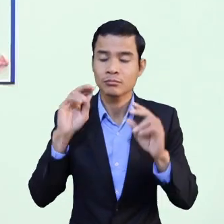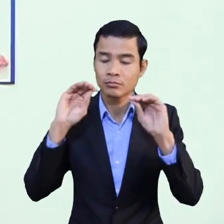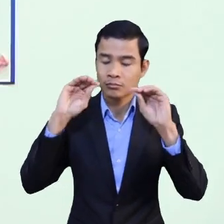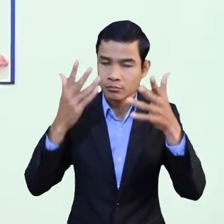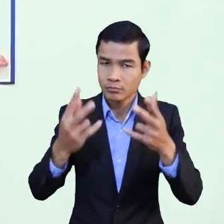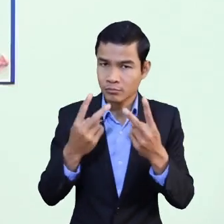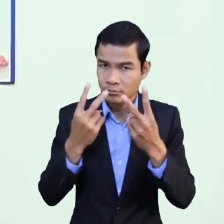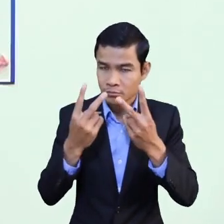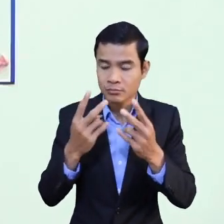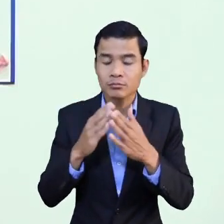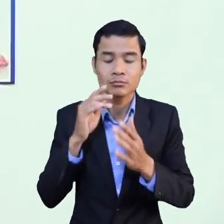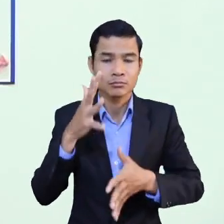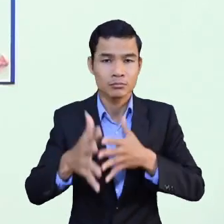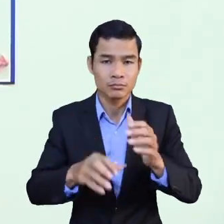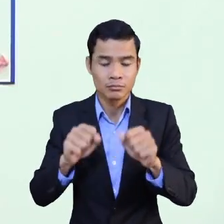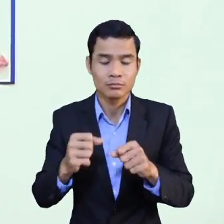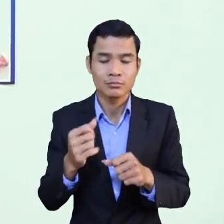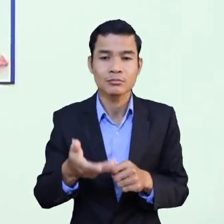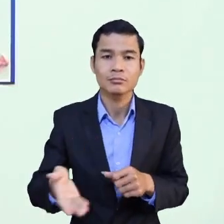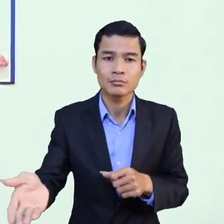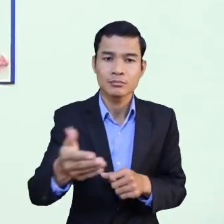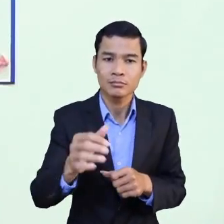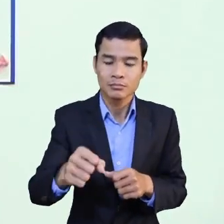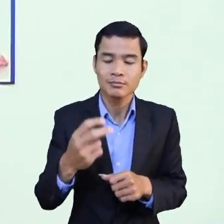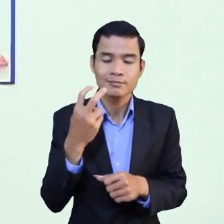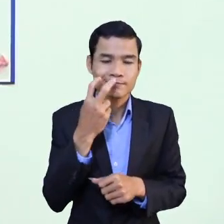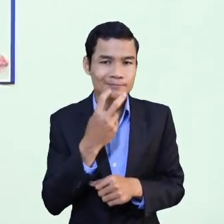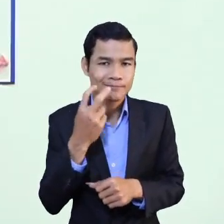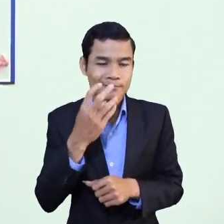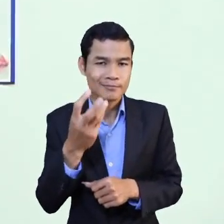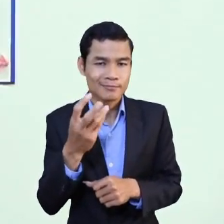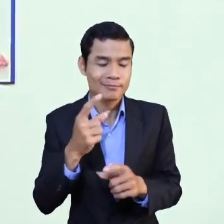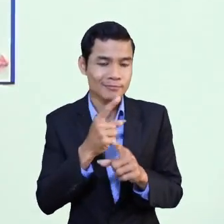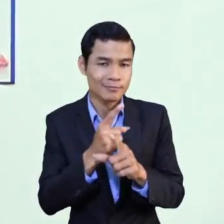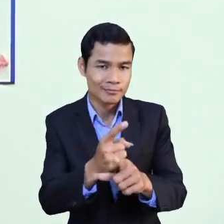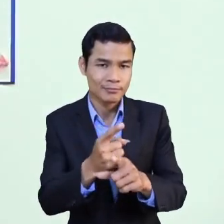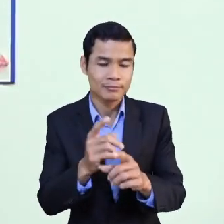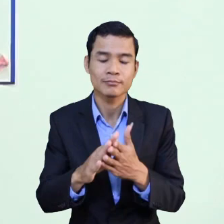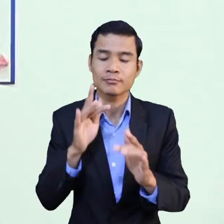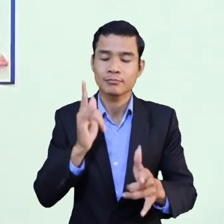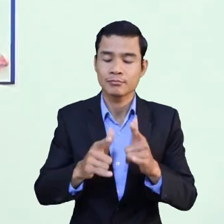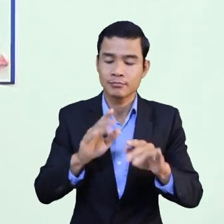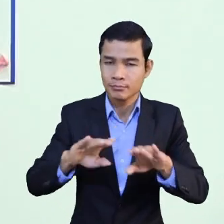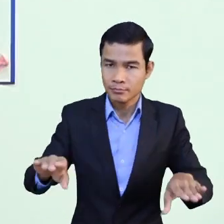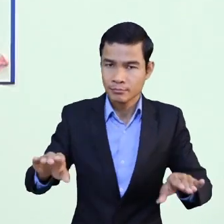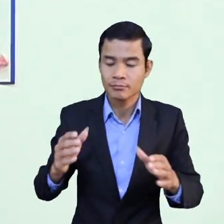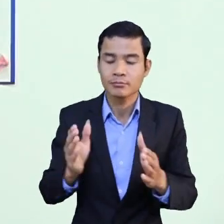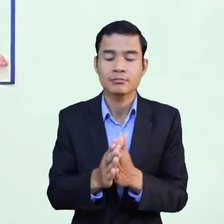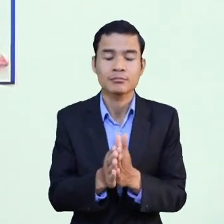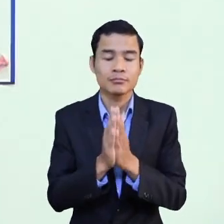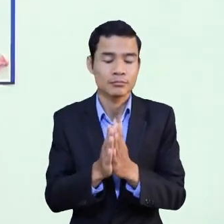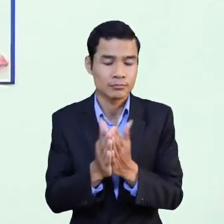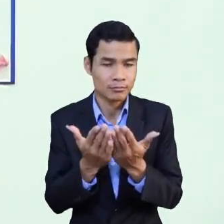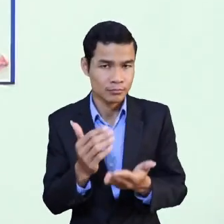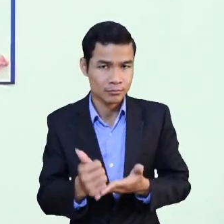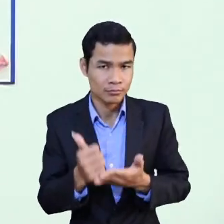កូនអាចលបអានចាបន្ថែមតិចតិចណាកូនណាចាចំណែកកូនកូនដែលមិនមានសិភៅកូនមើលមកដែរ